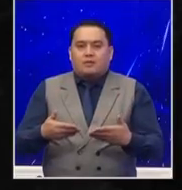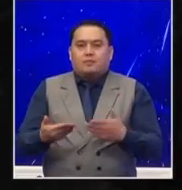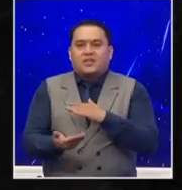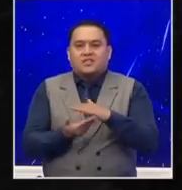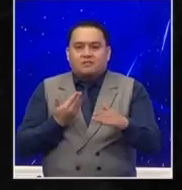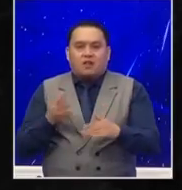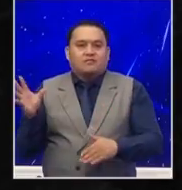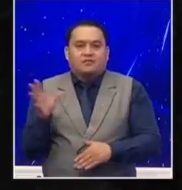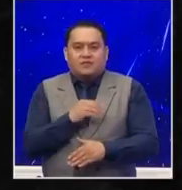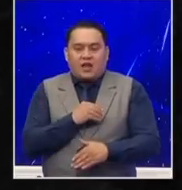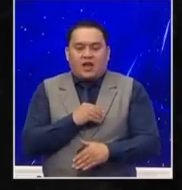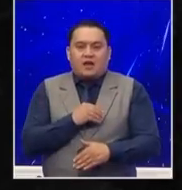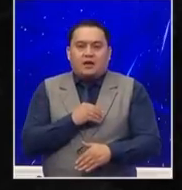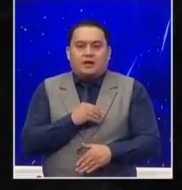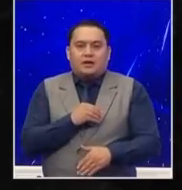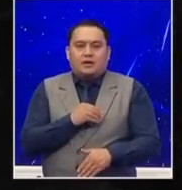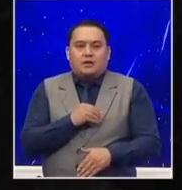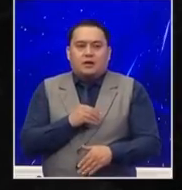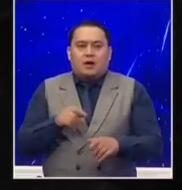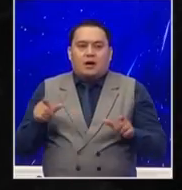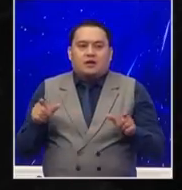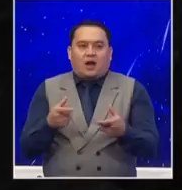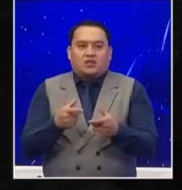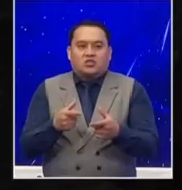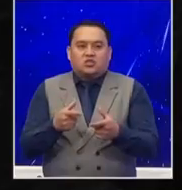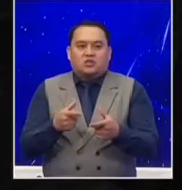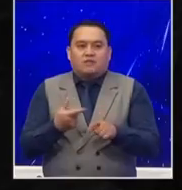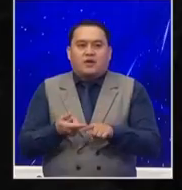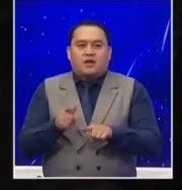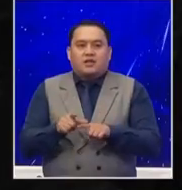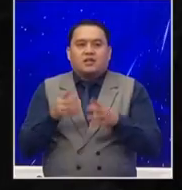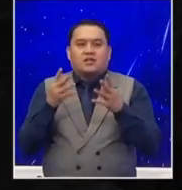призвал всех православных ограничиться именно в этот